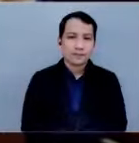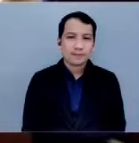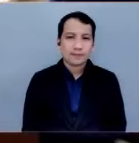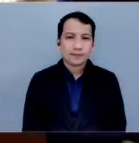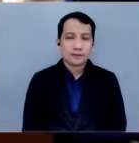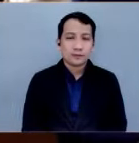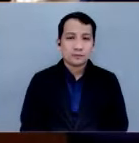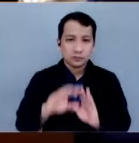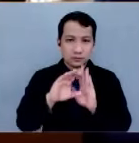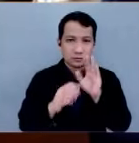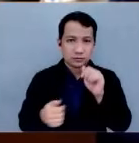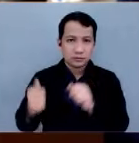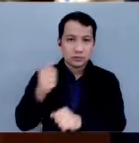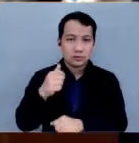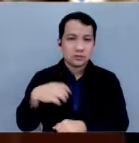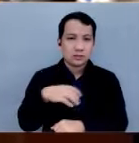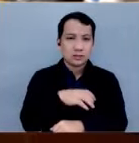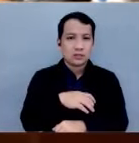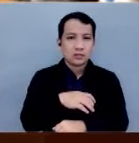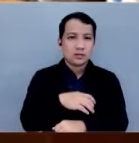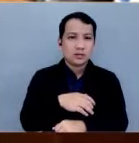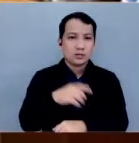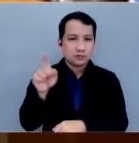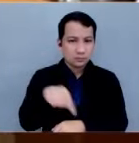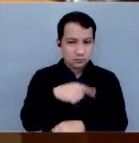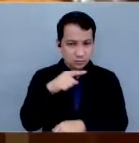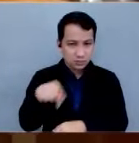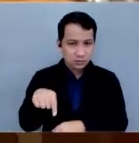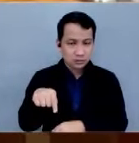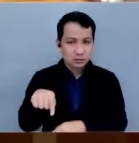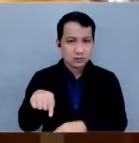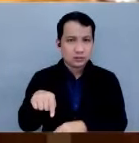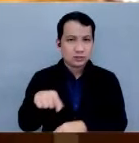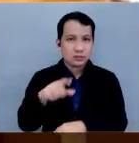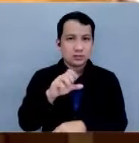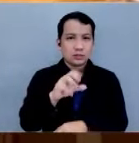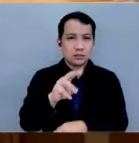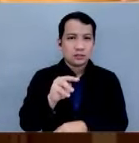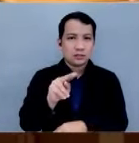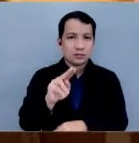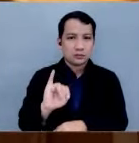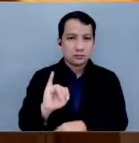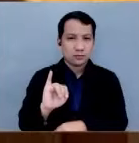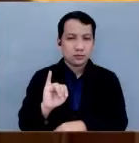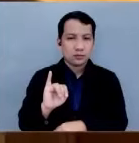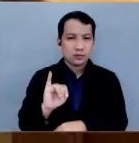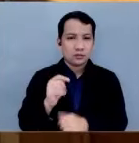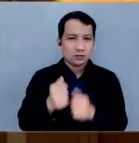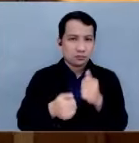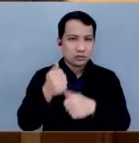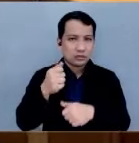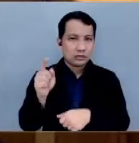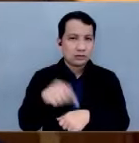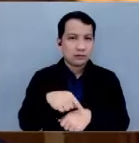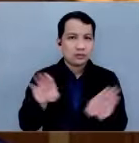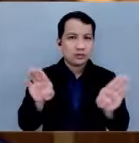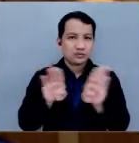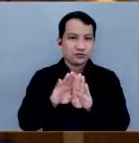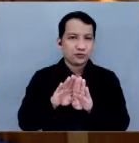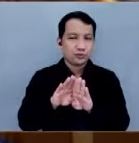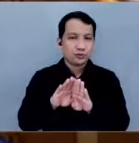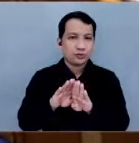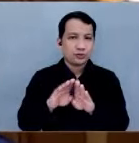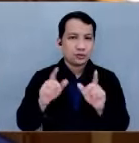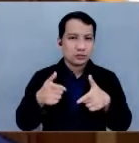lusot Nain saa ang panukalang kanselahin ang pris ng Sunshine media Network internation o smni na pagmamay-ari ng swarg media